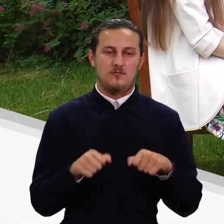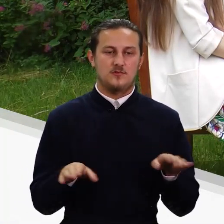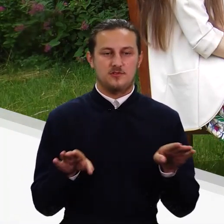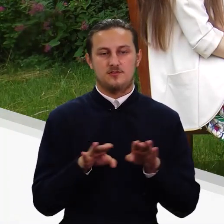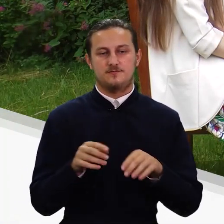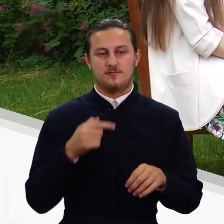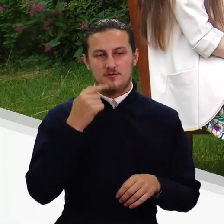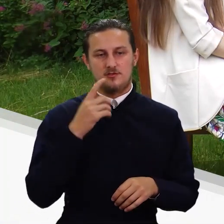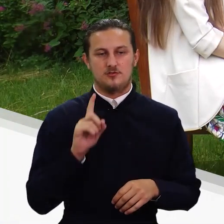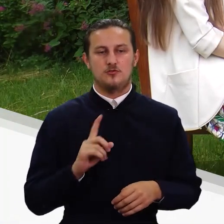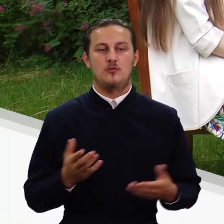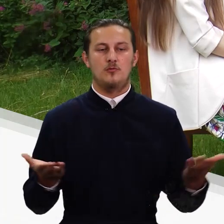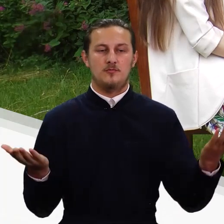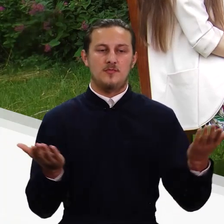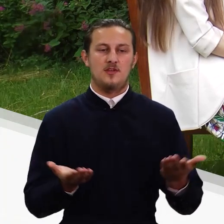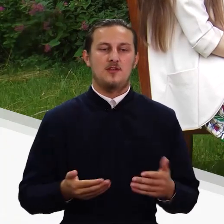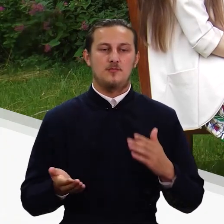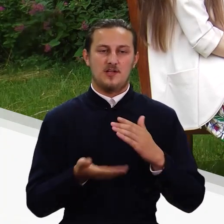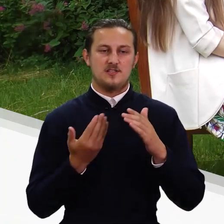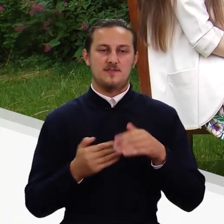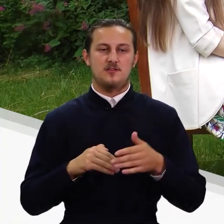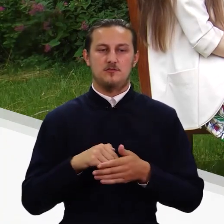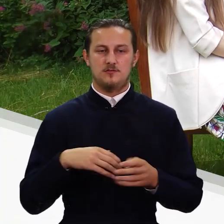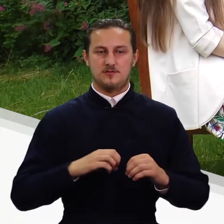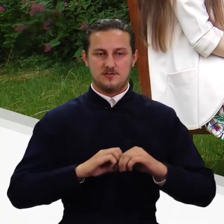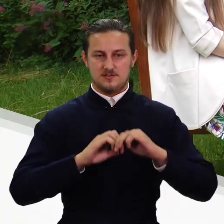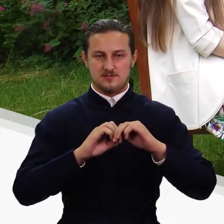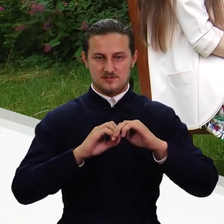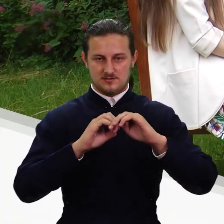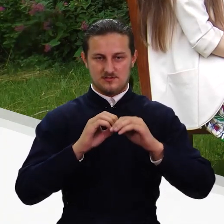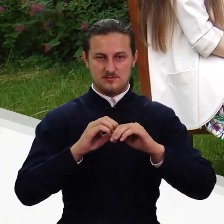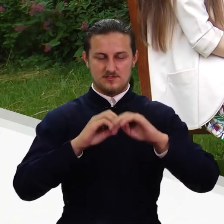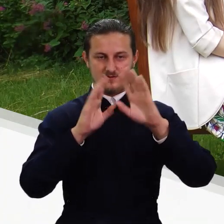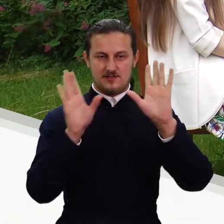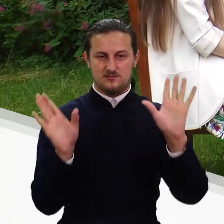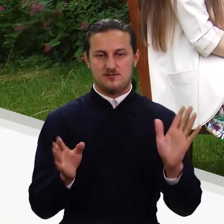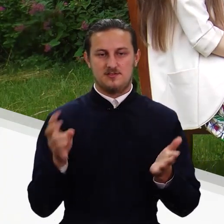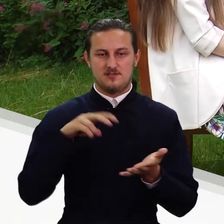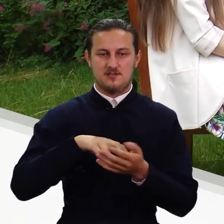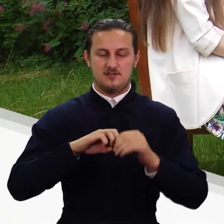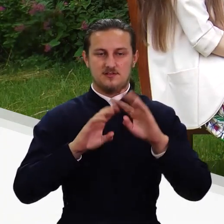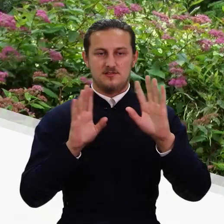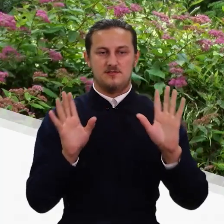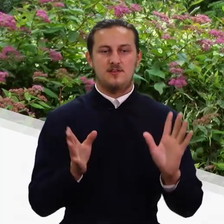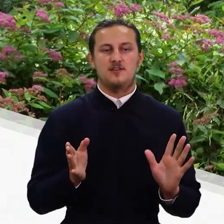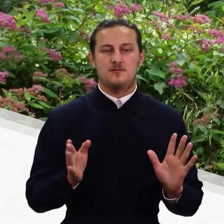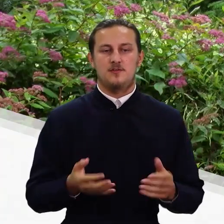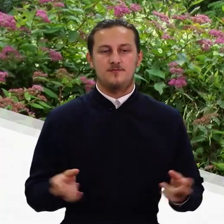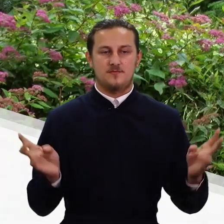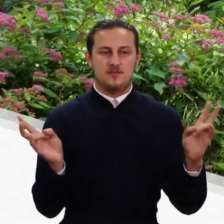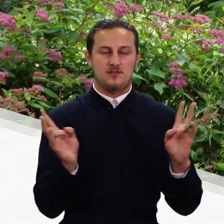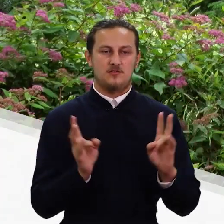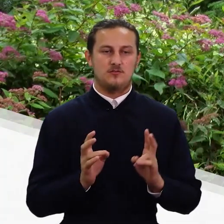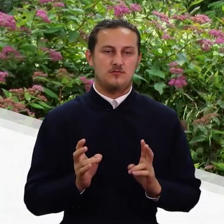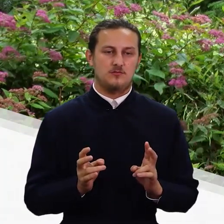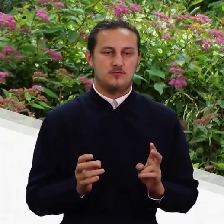святими, але ми до цього призвані. Тому стремління до святості – це не повинно бути якимось